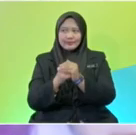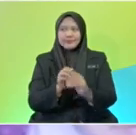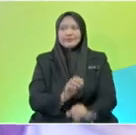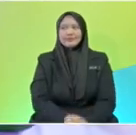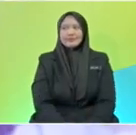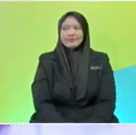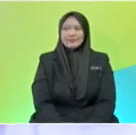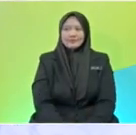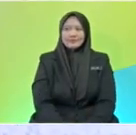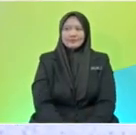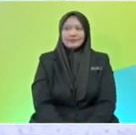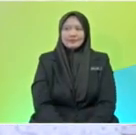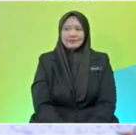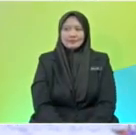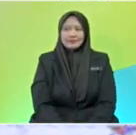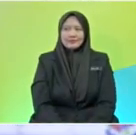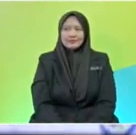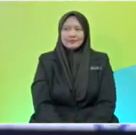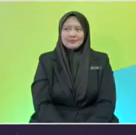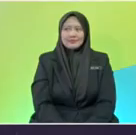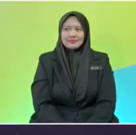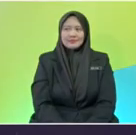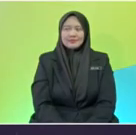5 jawabannya dua